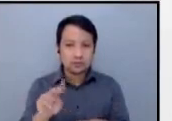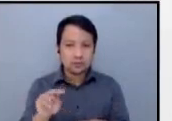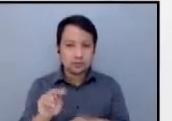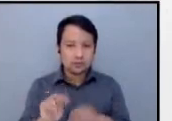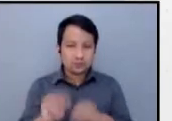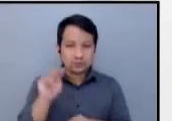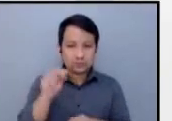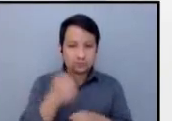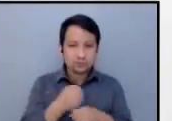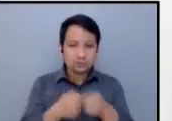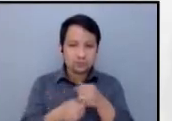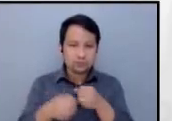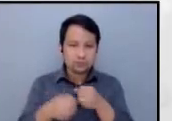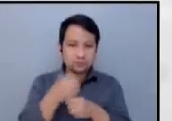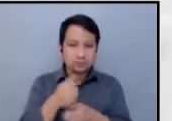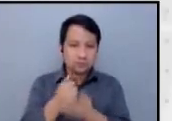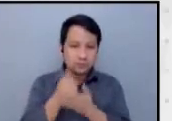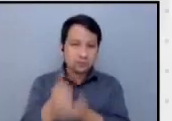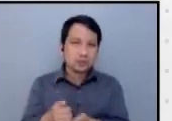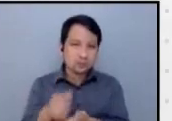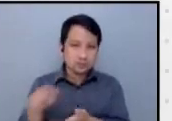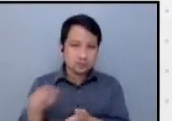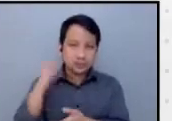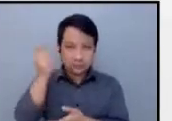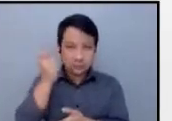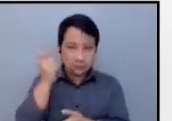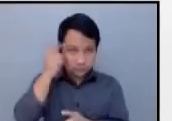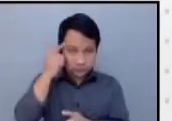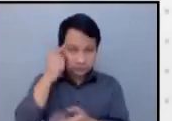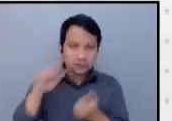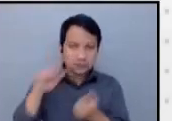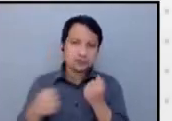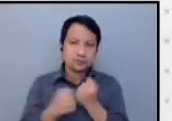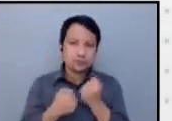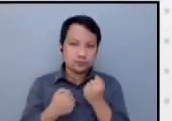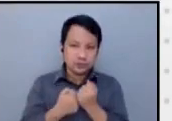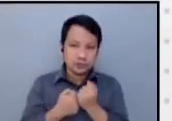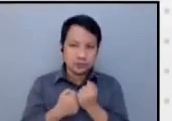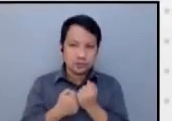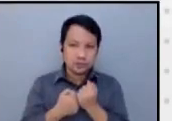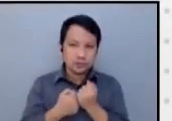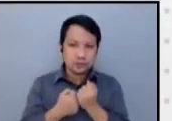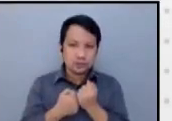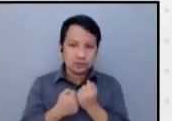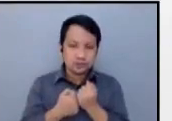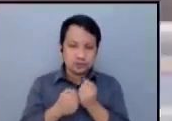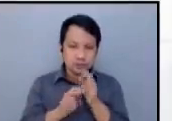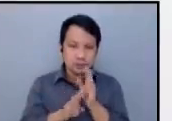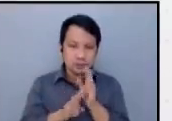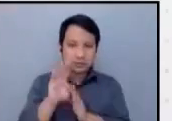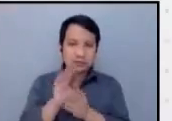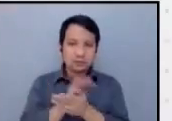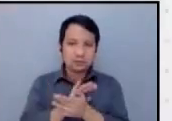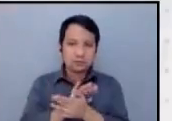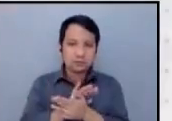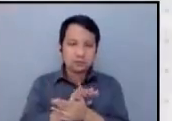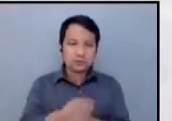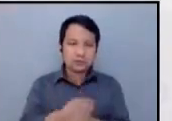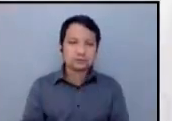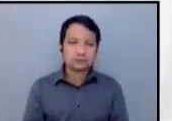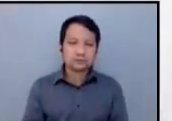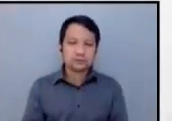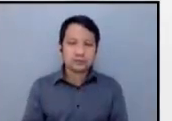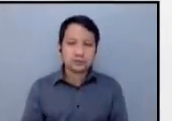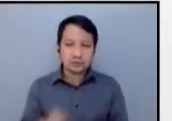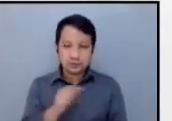rin siya na ipagpapatuloy ng gobyerno ang suporta para sa muling pagbangon mula sa COVID-19 pandemic. Ang grupo naman